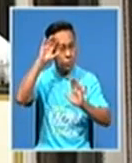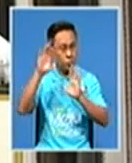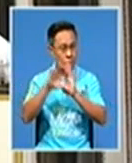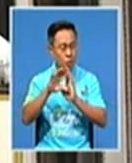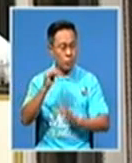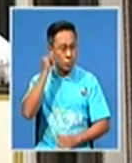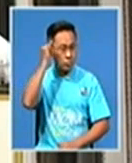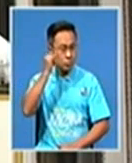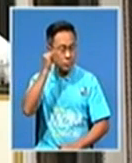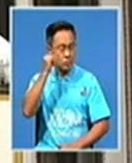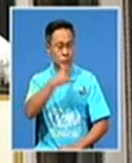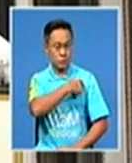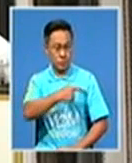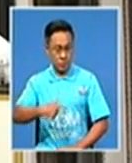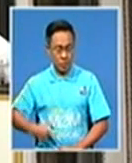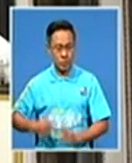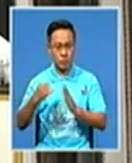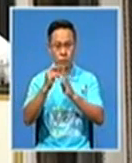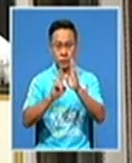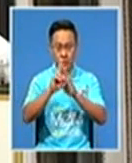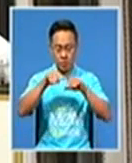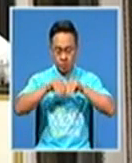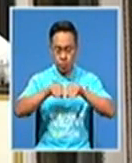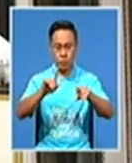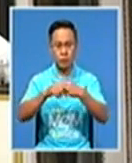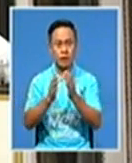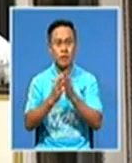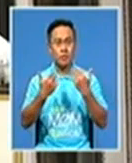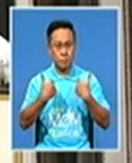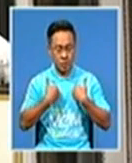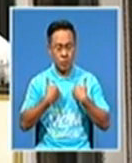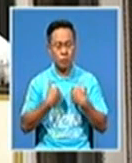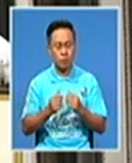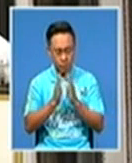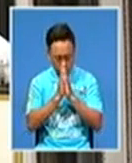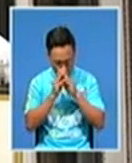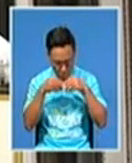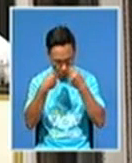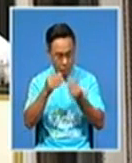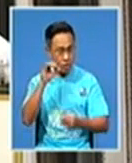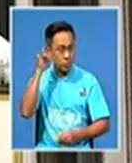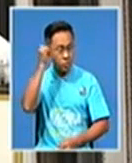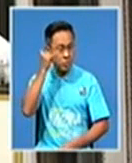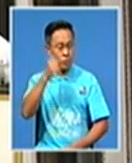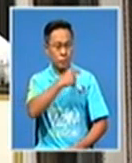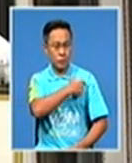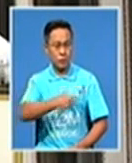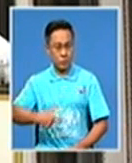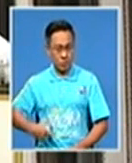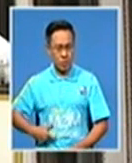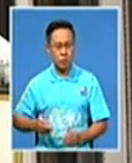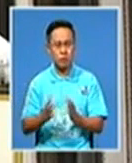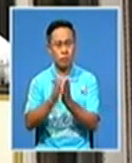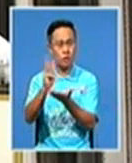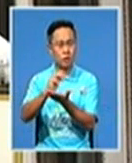ที่จังหวัดเชียงรายที่ได้เริ่มขึ้นแล้วจะมีเพลงเทิดพระเกียรติสมเด็จย่าที่คุณบอยโกติยพงศ์ร่วมกับมูลนิ